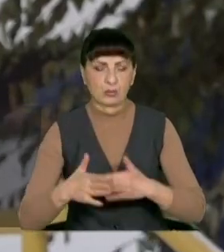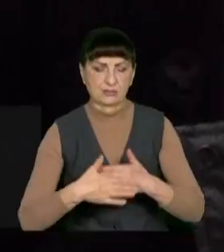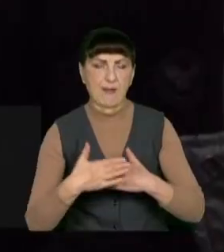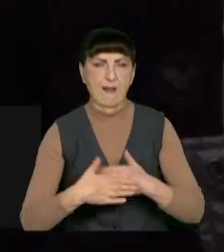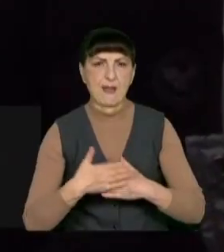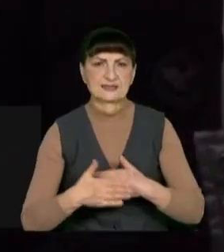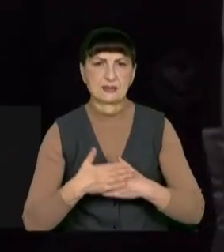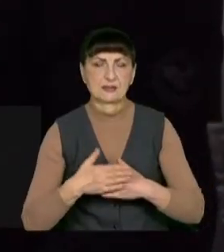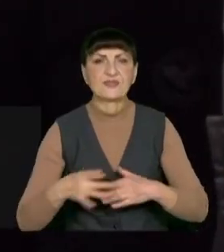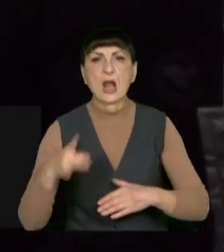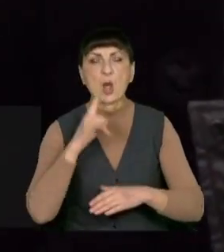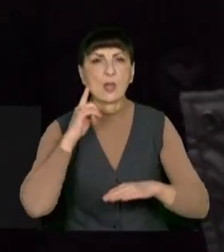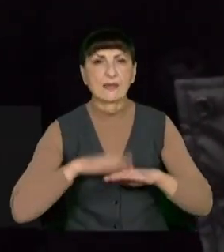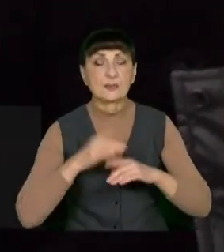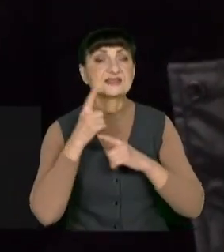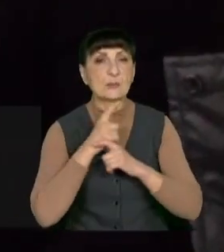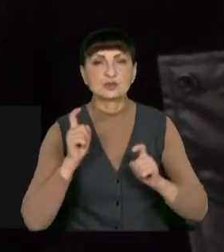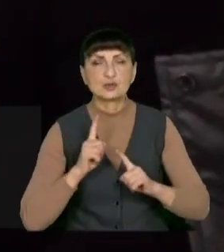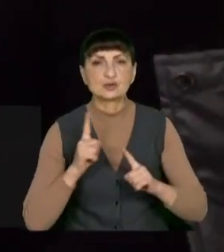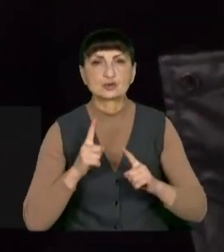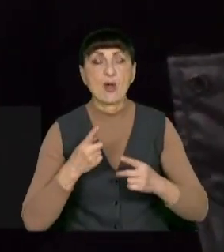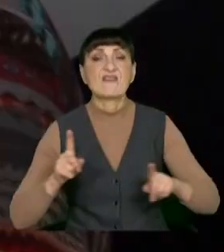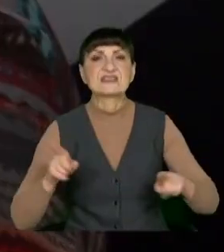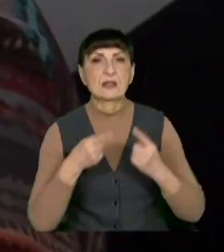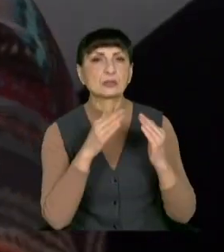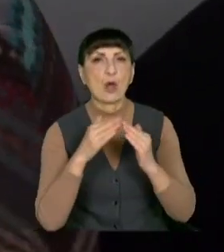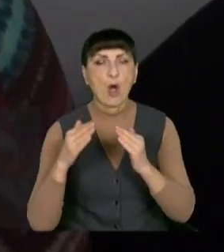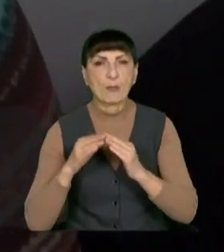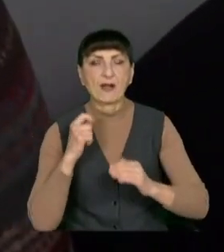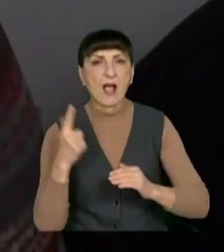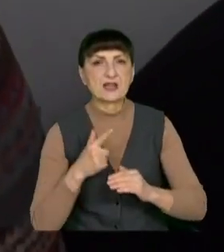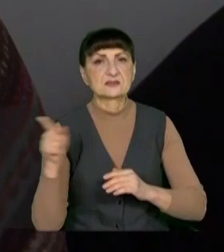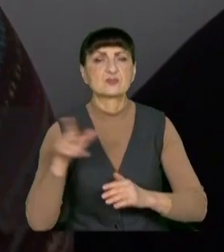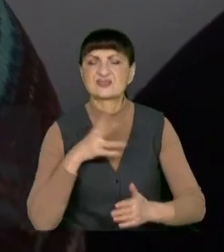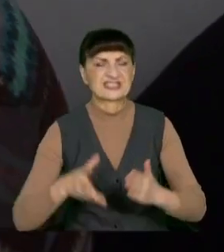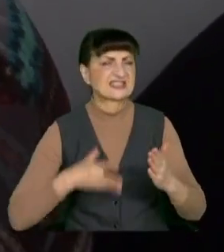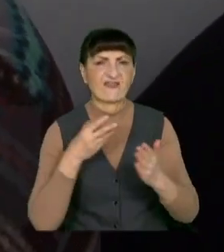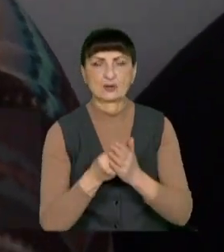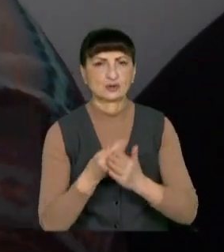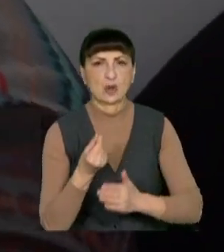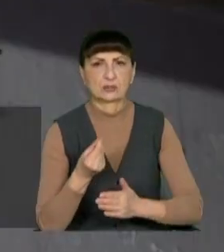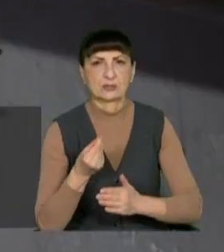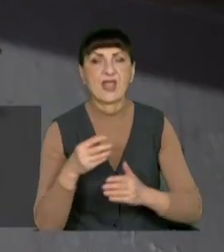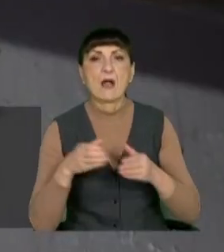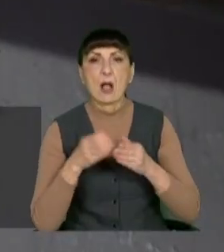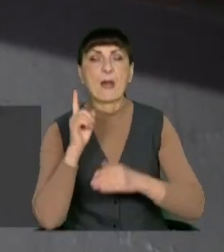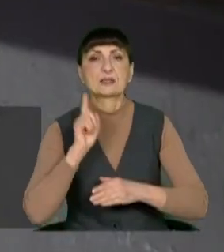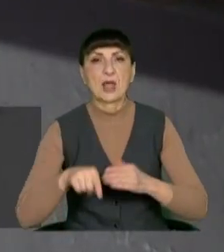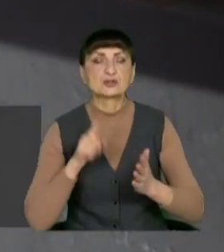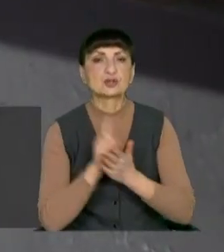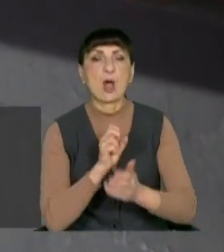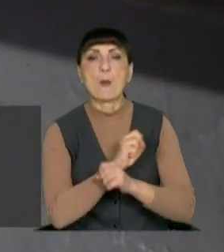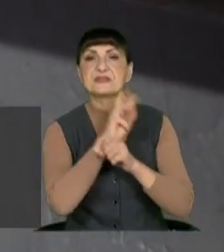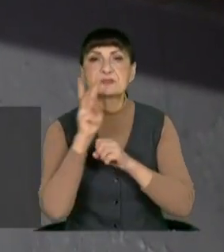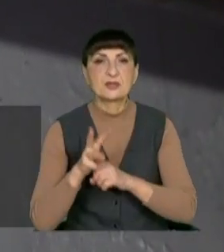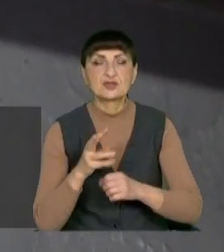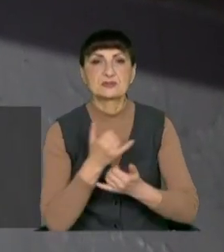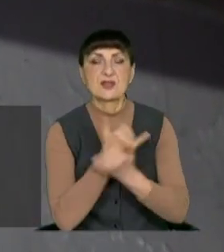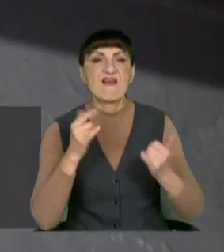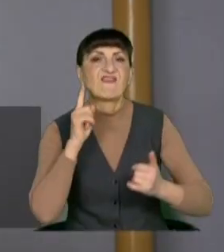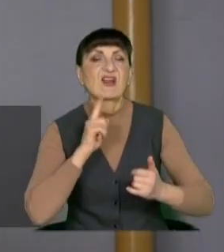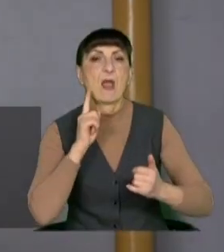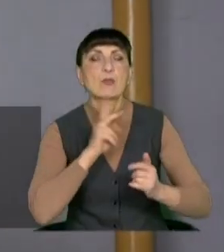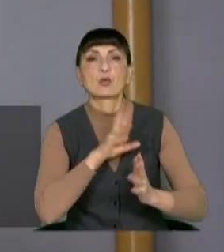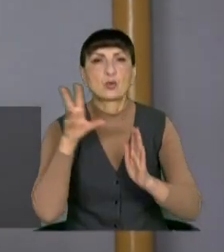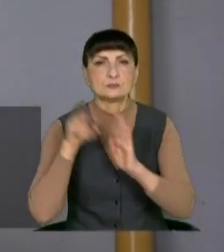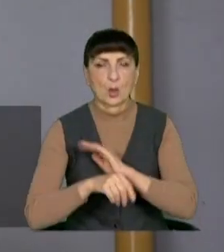наказаны. В районном акимате сообщили, что восстанавливать дома газовое хозяйство будет за свой счет. Компания также должна обеспечить временным жильем оставшихся